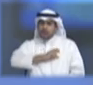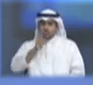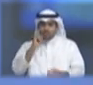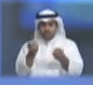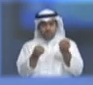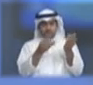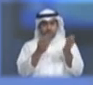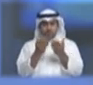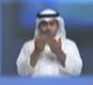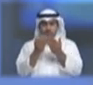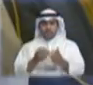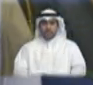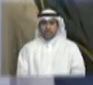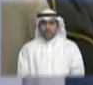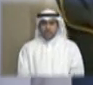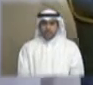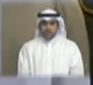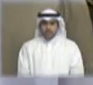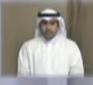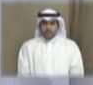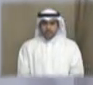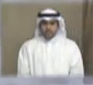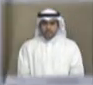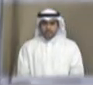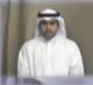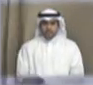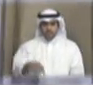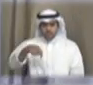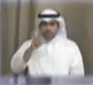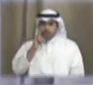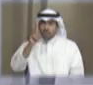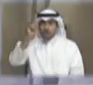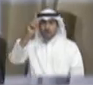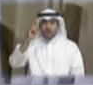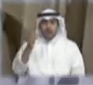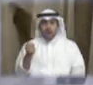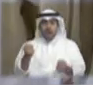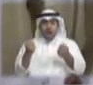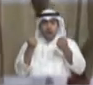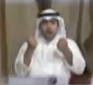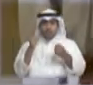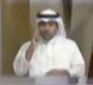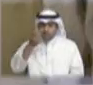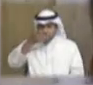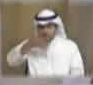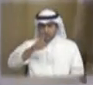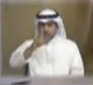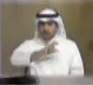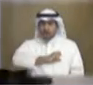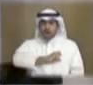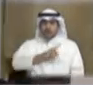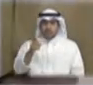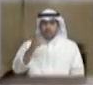فسيح جناته. ها هو القدر يغيب رجلا إلى دار الآخرة